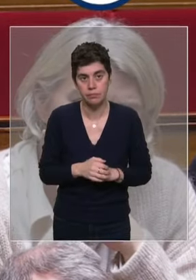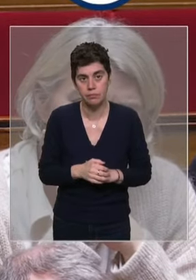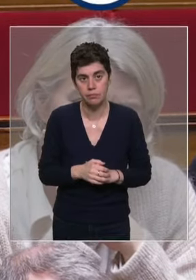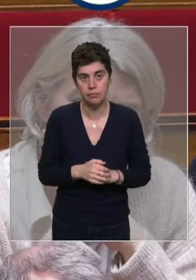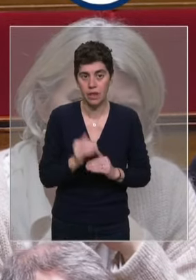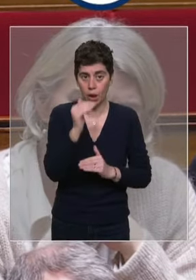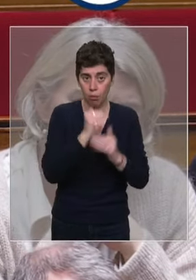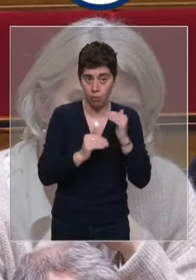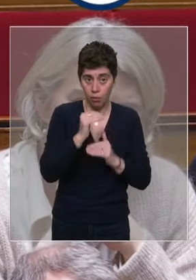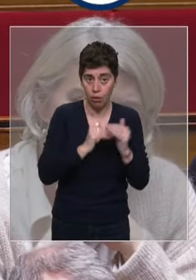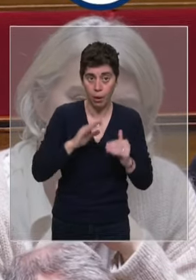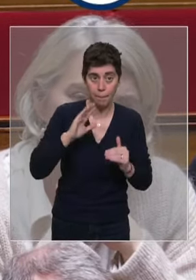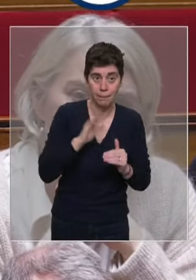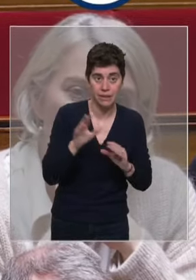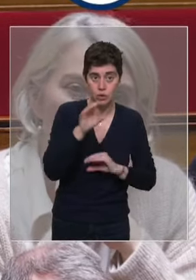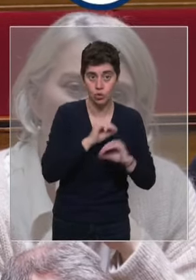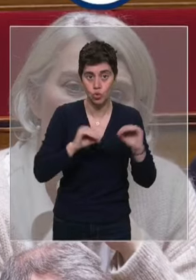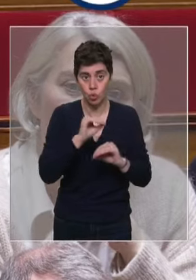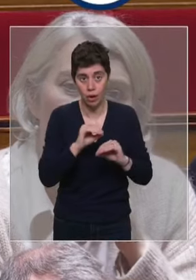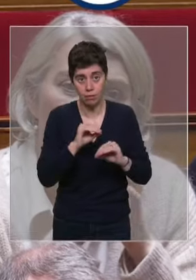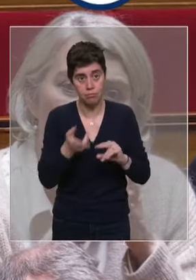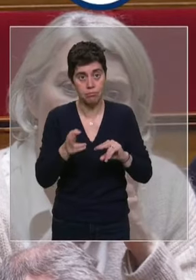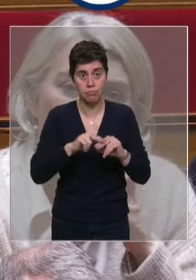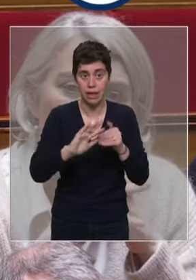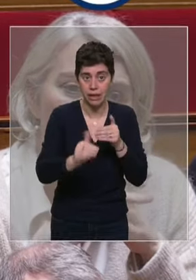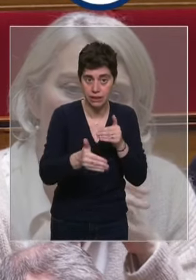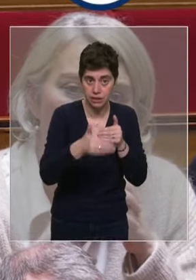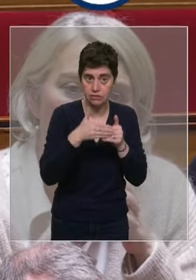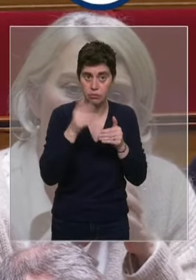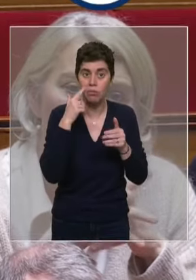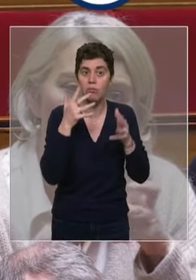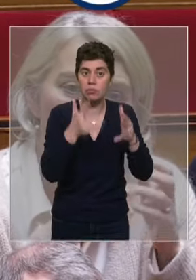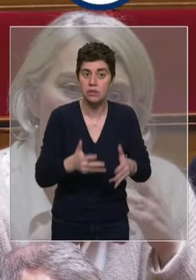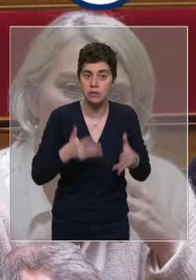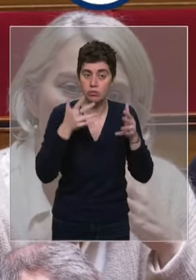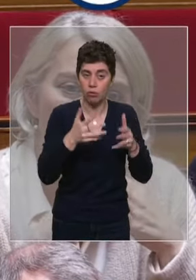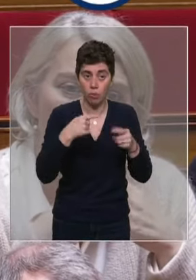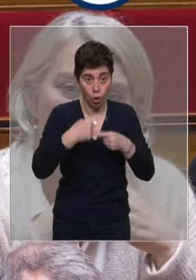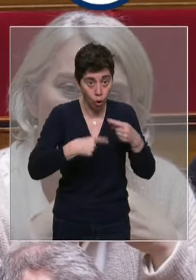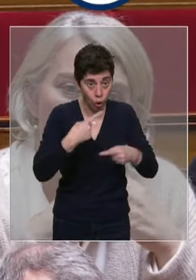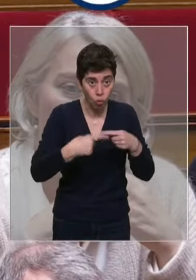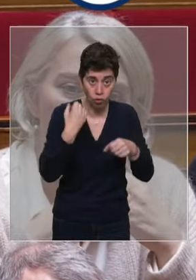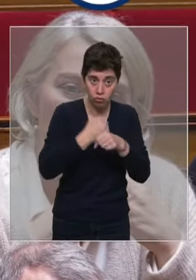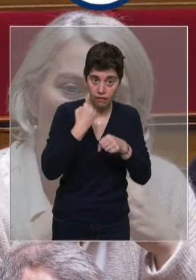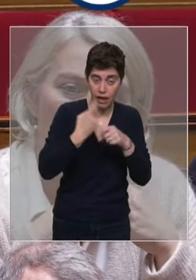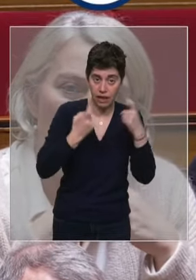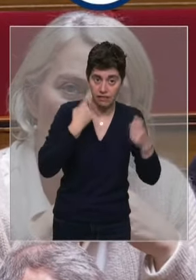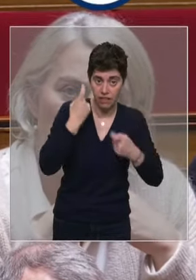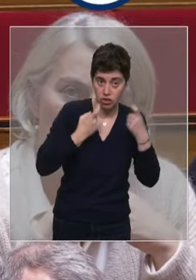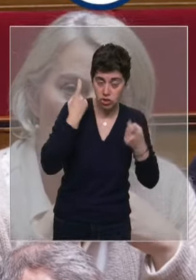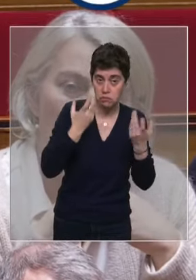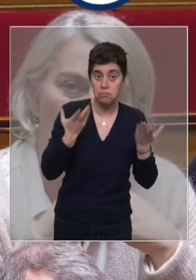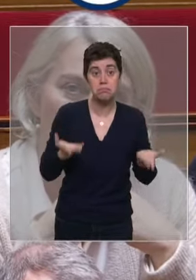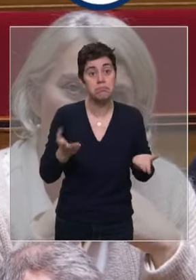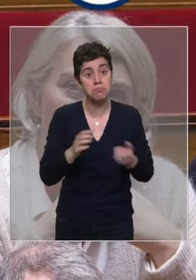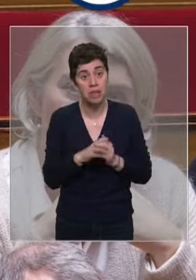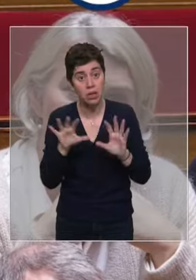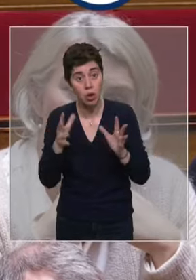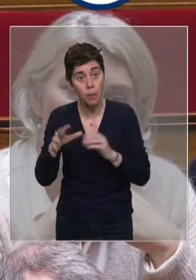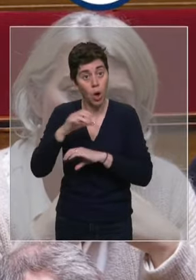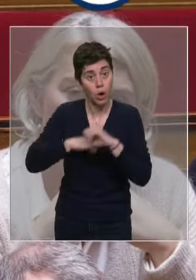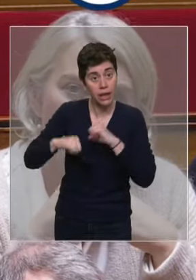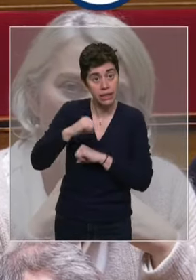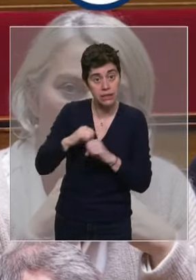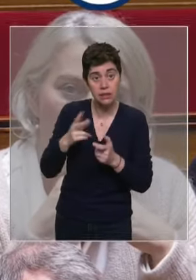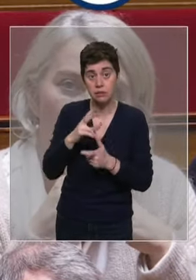pour les soins palliatifs est en cours d'élaboration. Madame la ministre, sur quelle base et avec quels moyens humains et